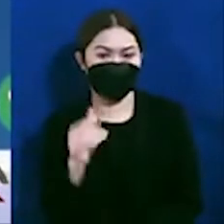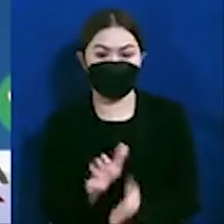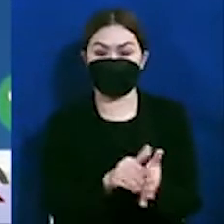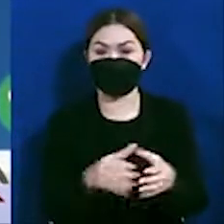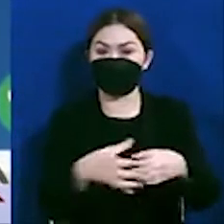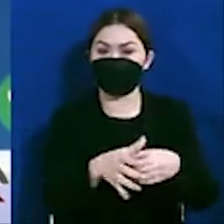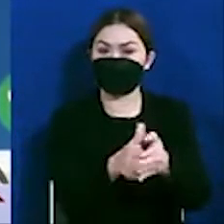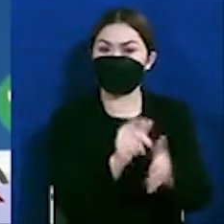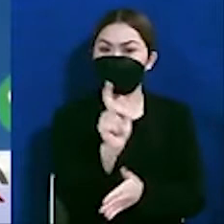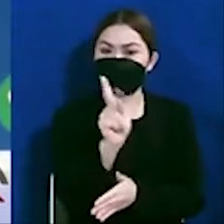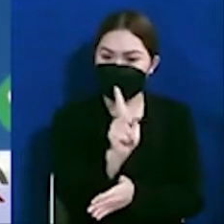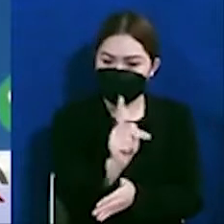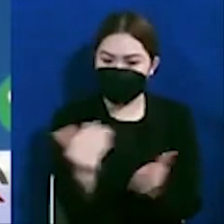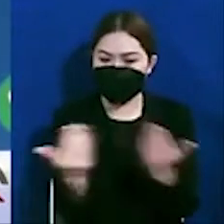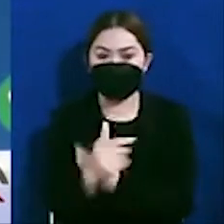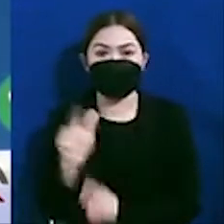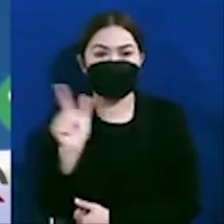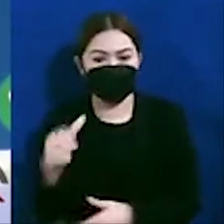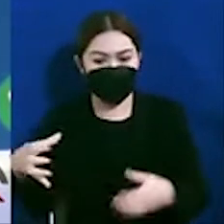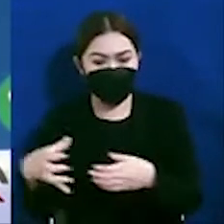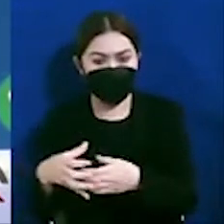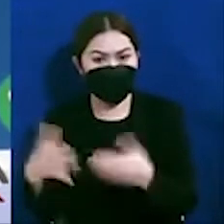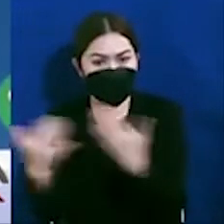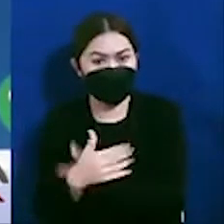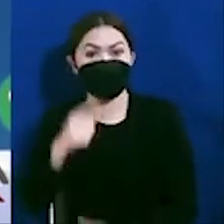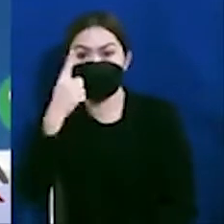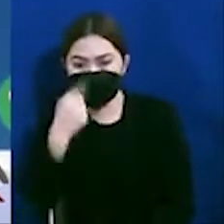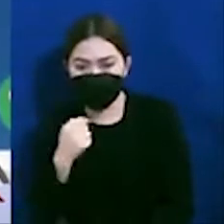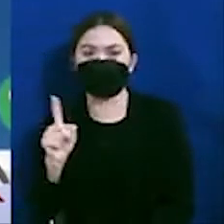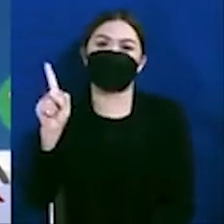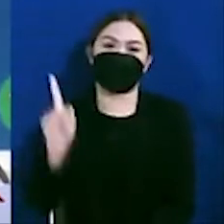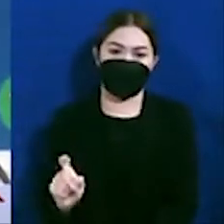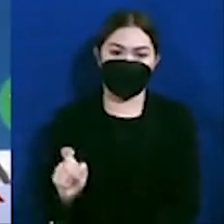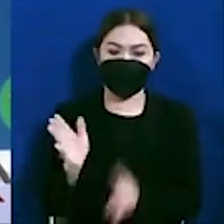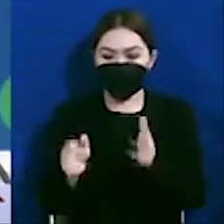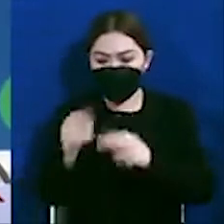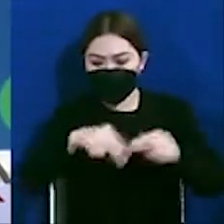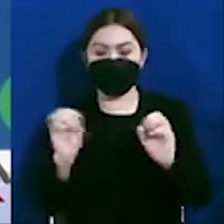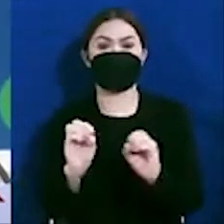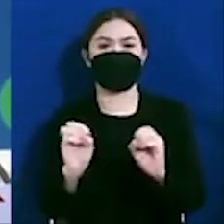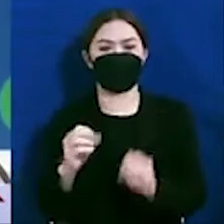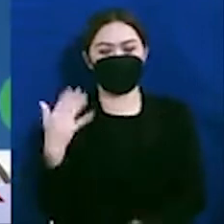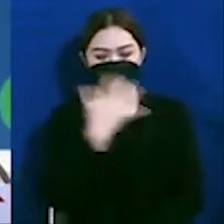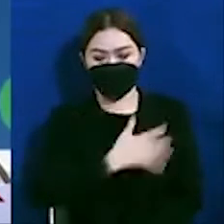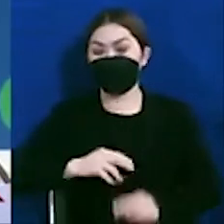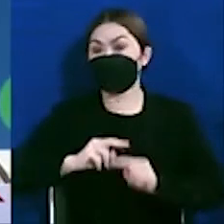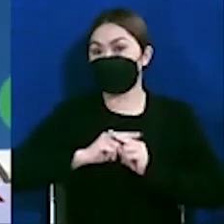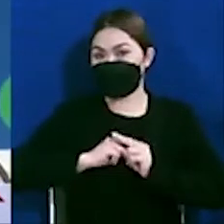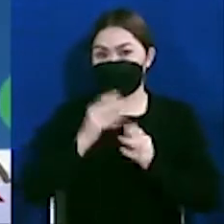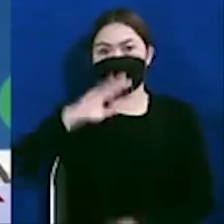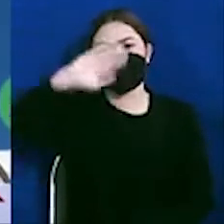สีเขียวไปเป็นสีเหลืองหรือสีแดงแล้วอาจจะเกิดการเสียชีวิตที่บ้านถ้าไม่มีคนดูแลอันนี้คือสุขภาพของ